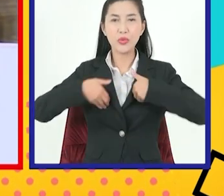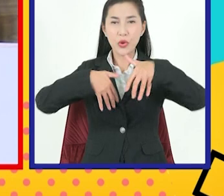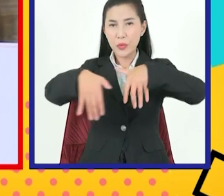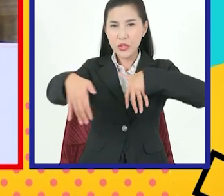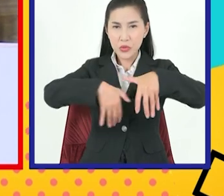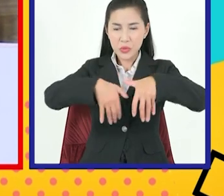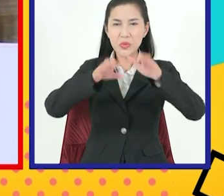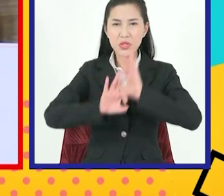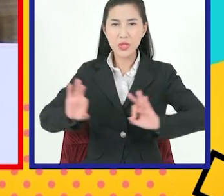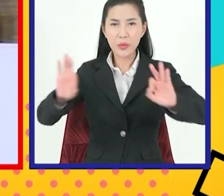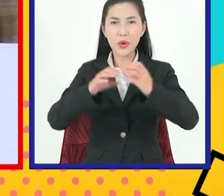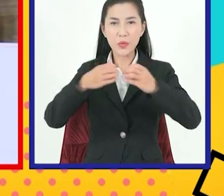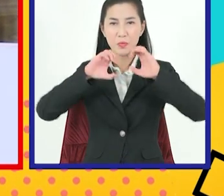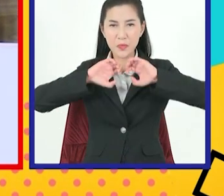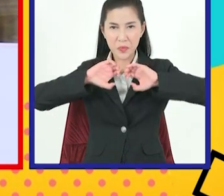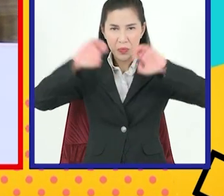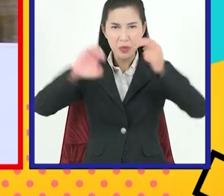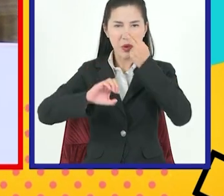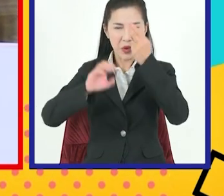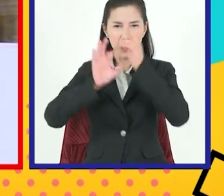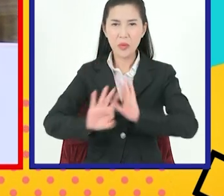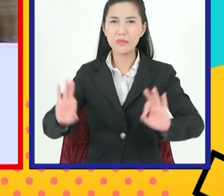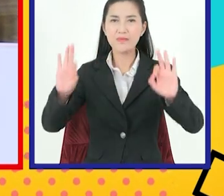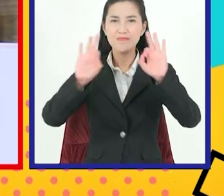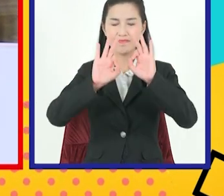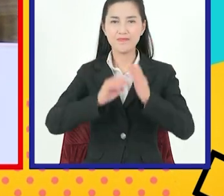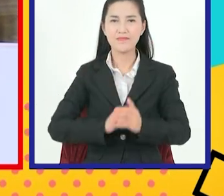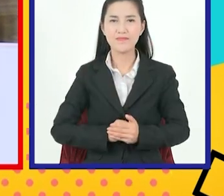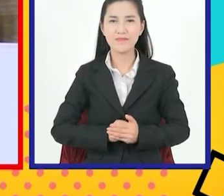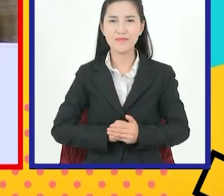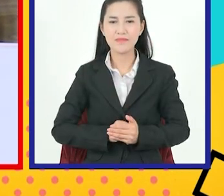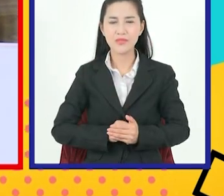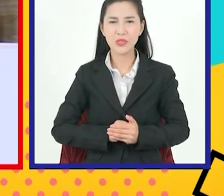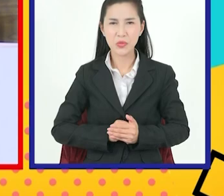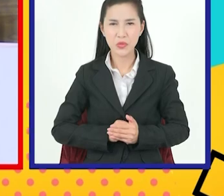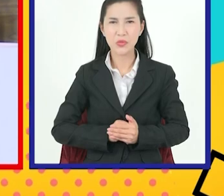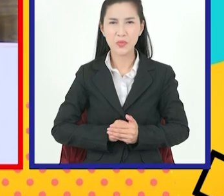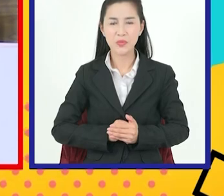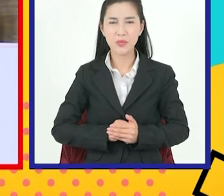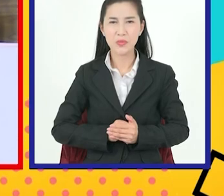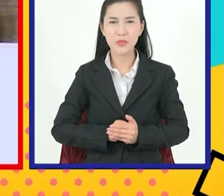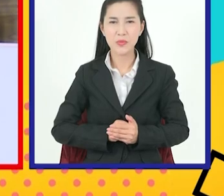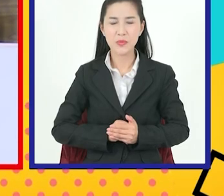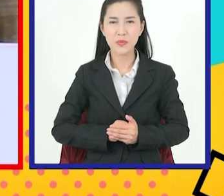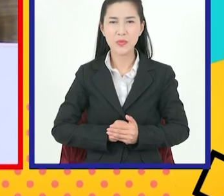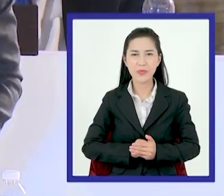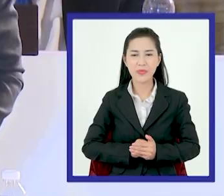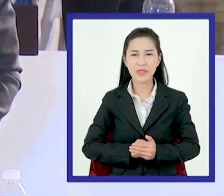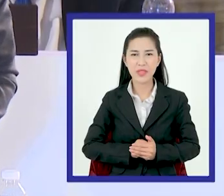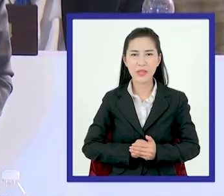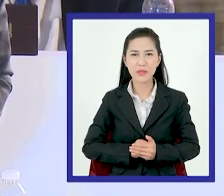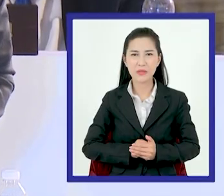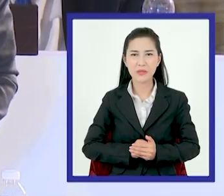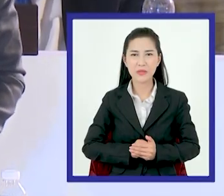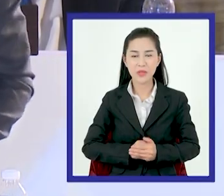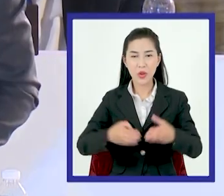ที่สำคัญมากที่รัฐบาลชุดนี้ให้ความสำคัญนะครับโดยเฉพาะเรื่องใกล้ตัวนะครับท่าน